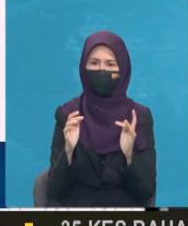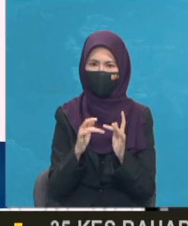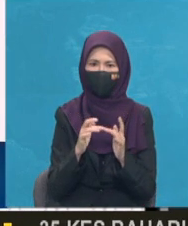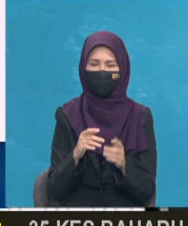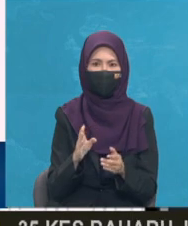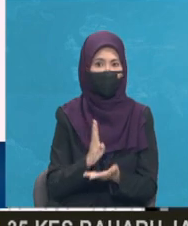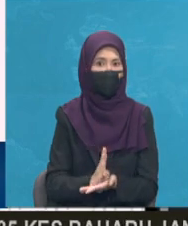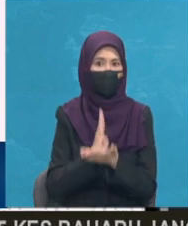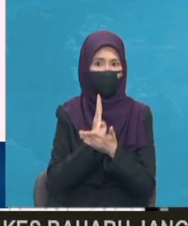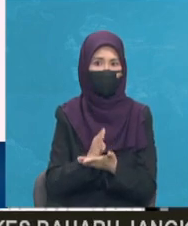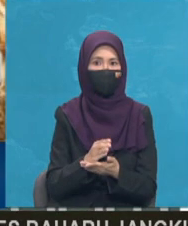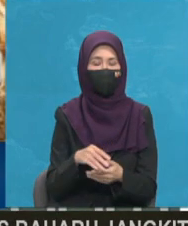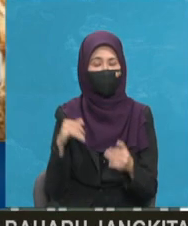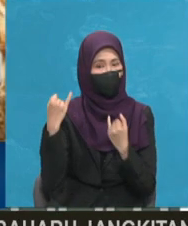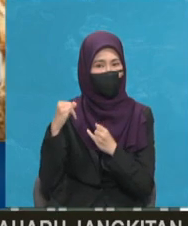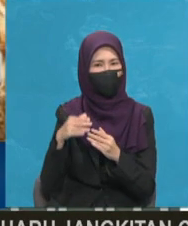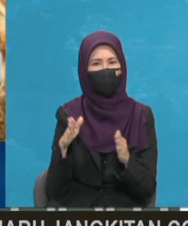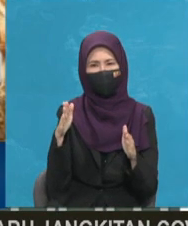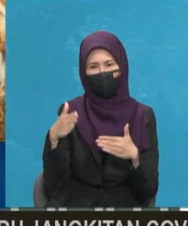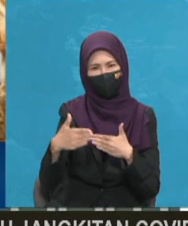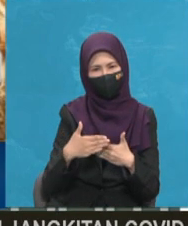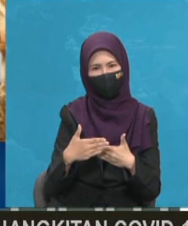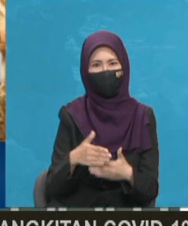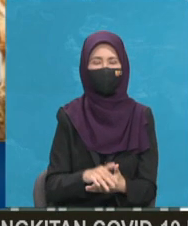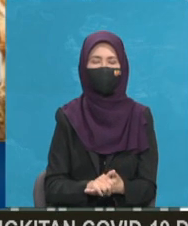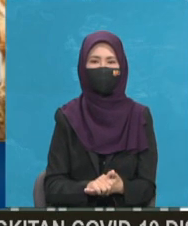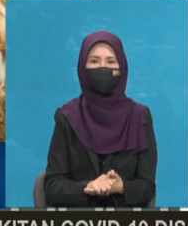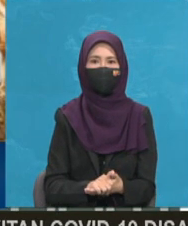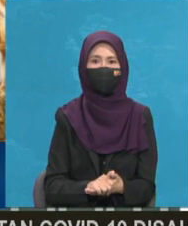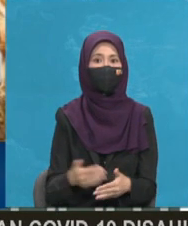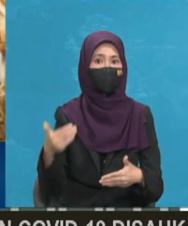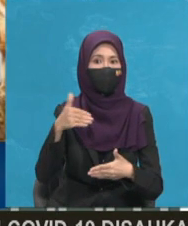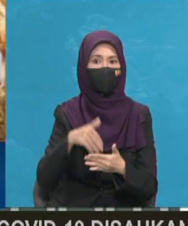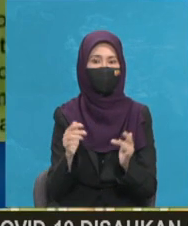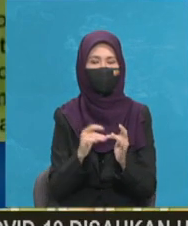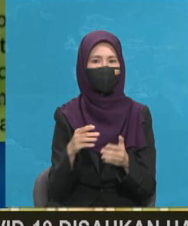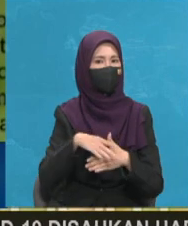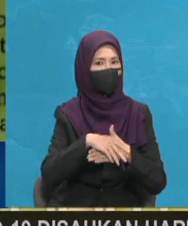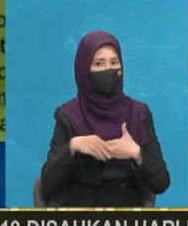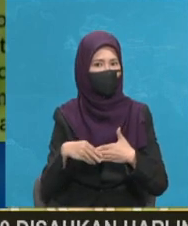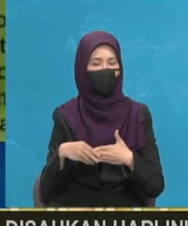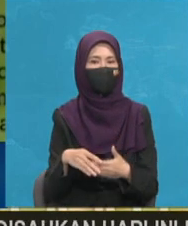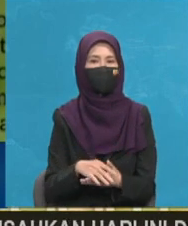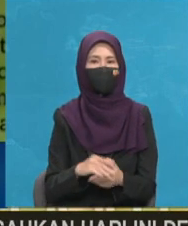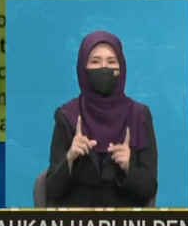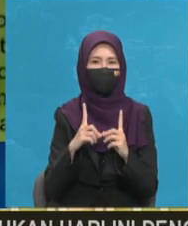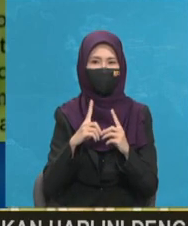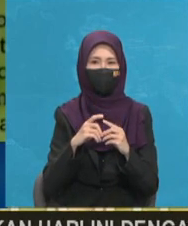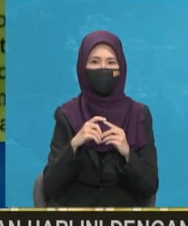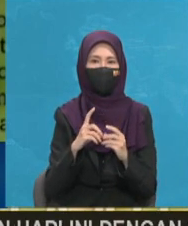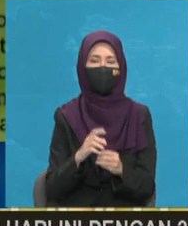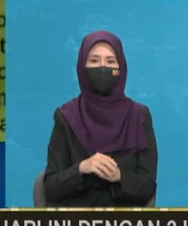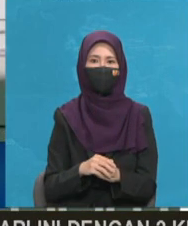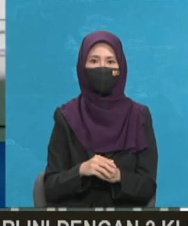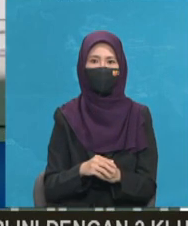Kecil Untuk memanfaatkan teknologi serta menyediakan ekosistem dalam kalian dengan pembayaran digital mereka lada yang Siti